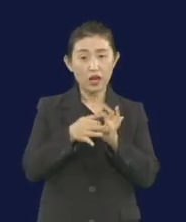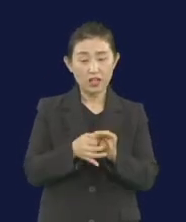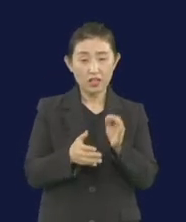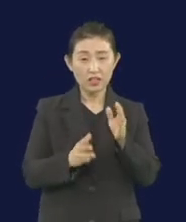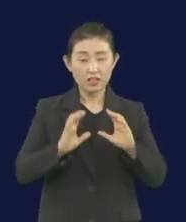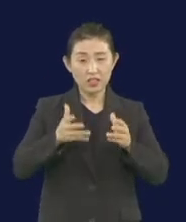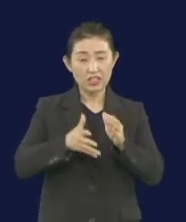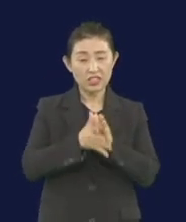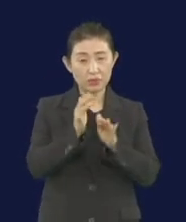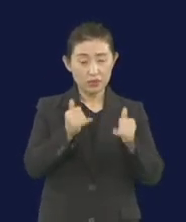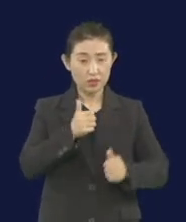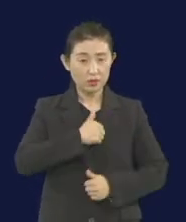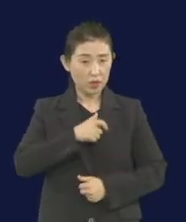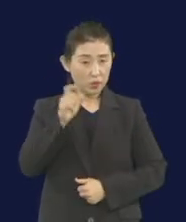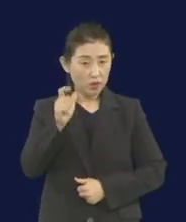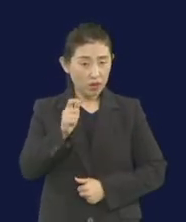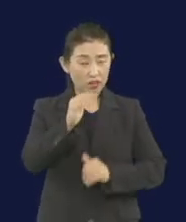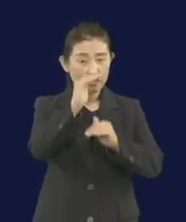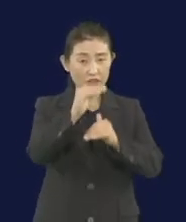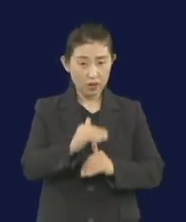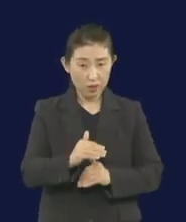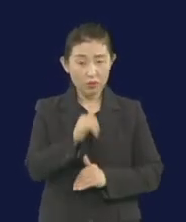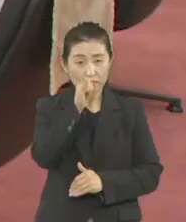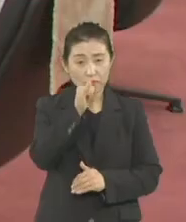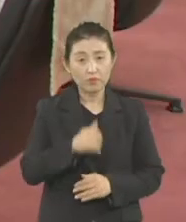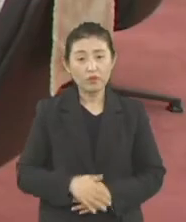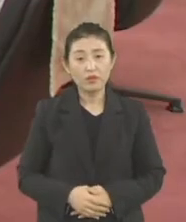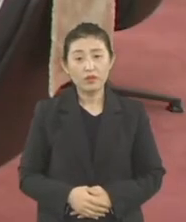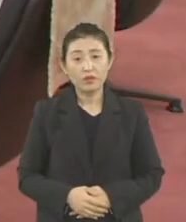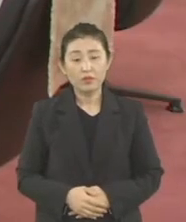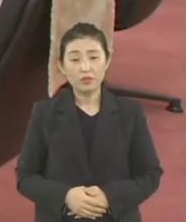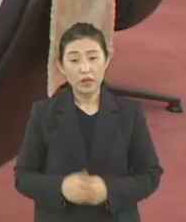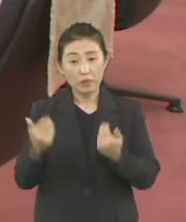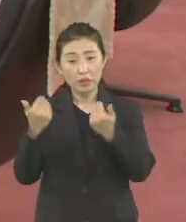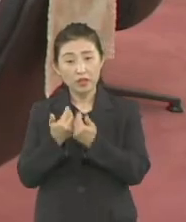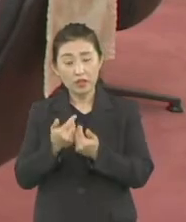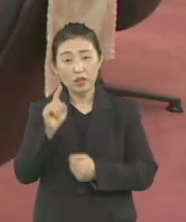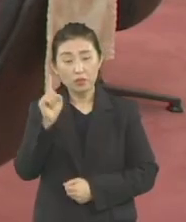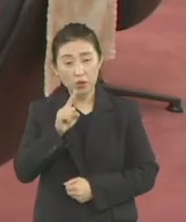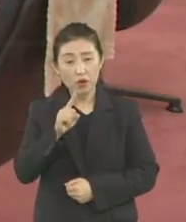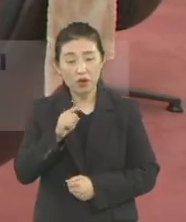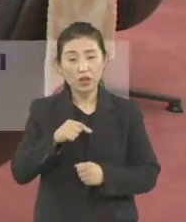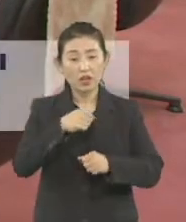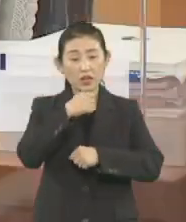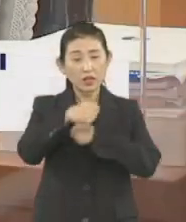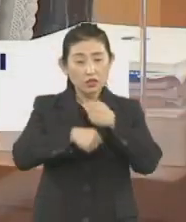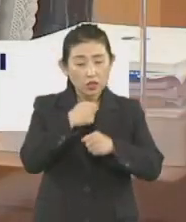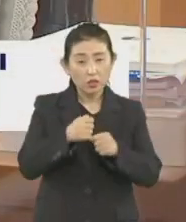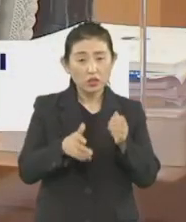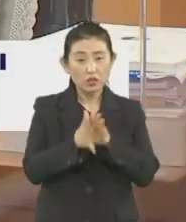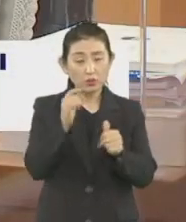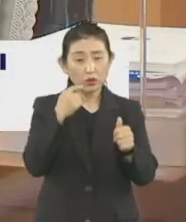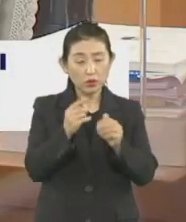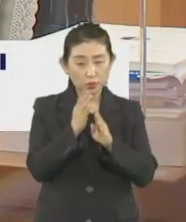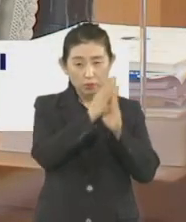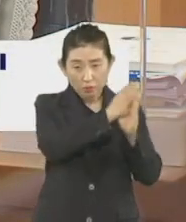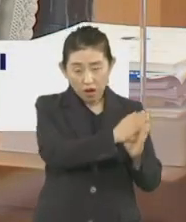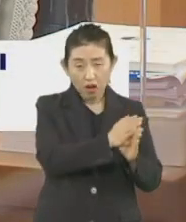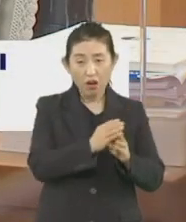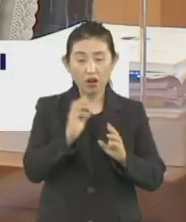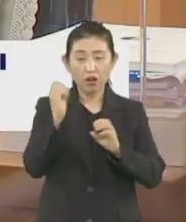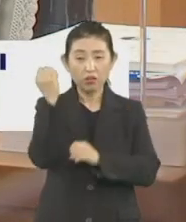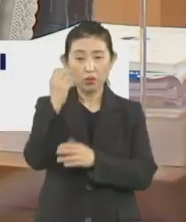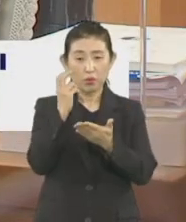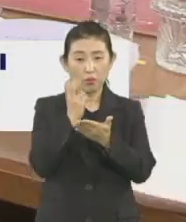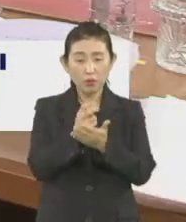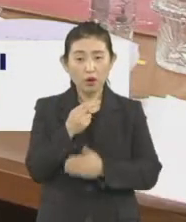시민으로서 정체성 확립 등의 내용을 담고 있습니다. 반대 측은 민주시민 교육이라는 이름으로 헌법에 없는 노동이나 연대